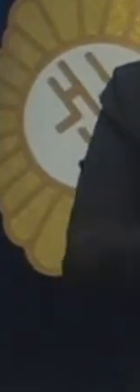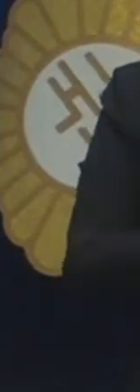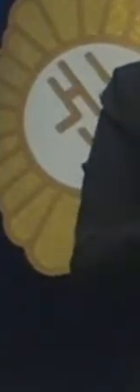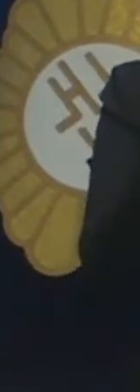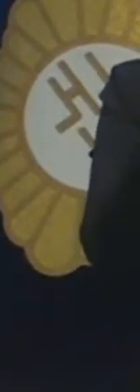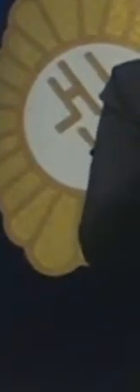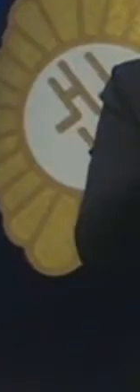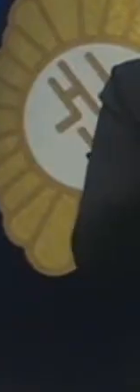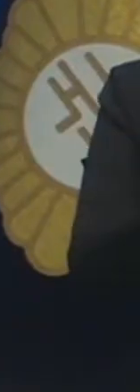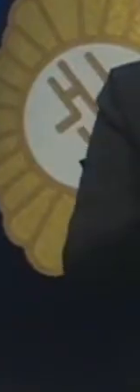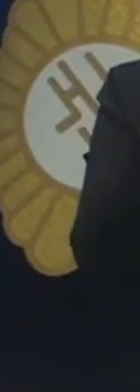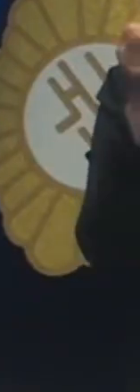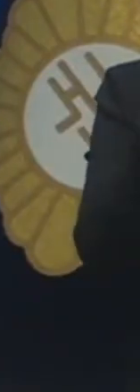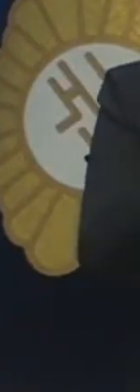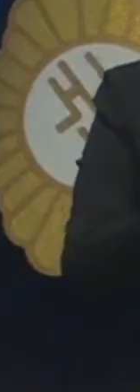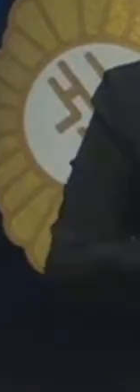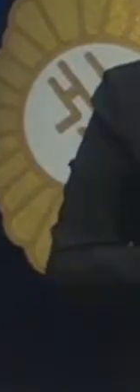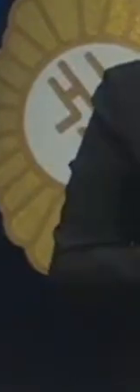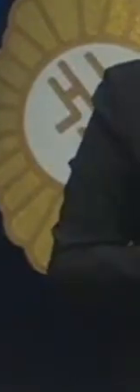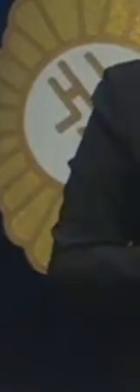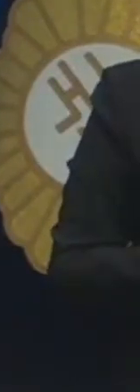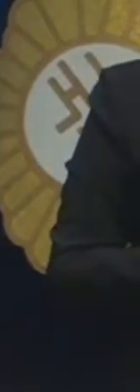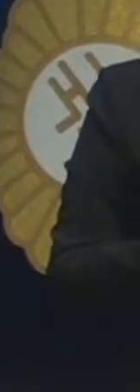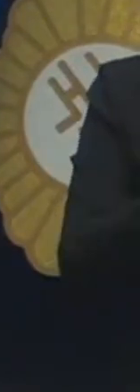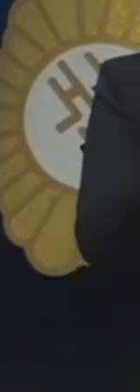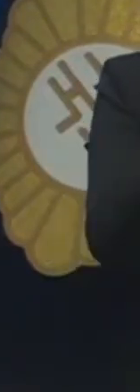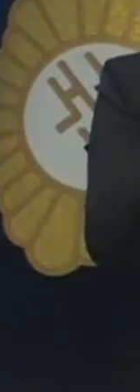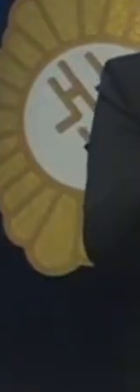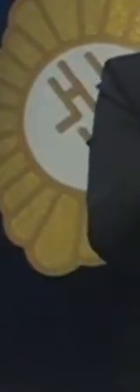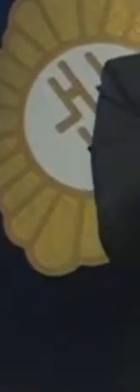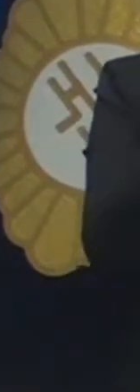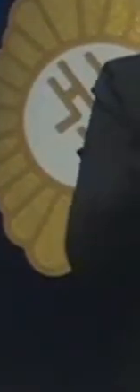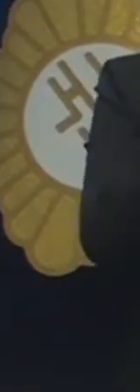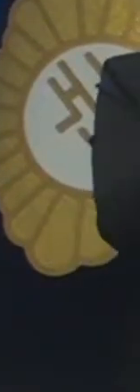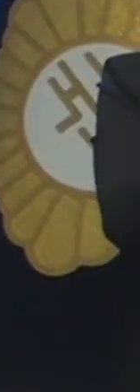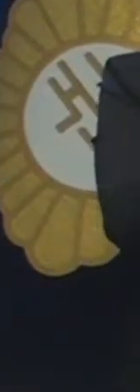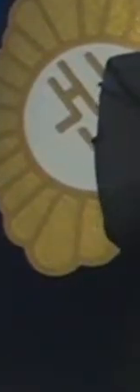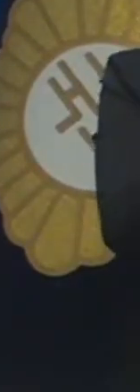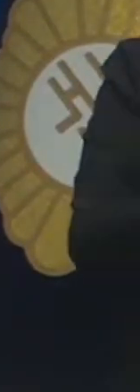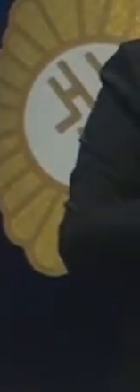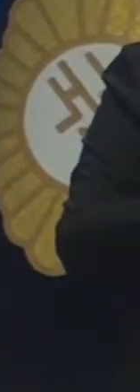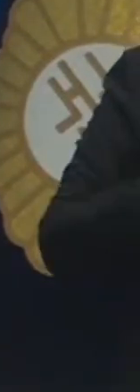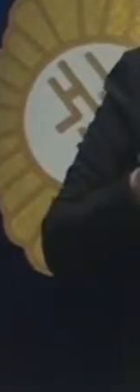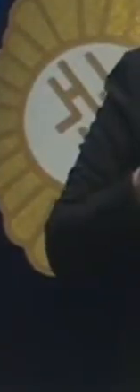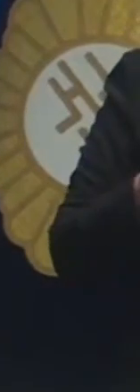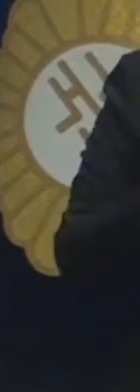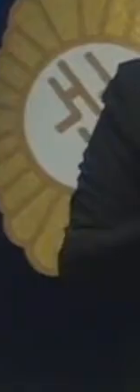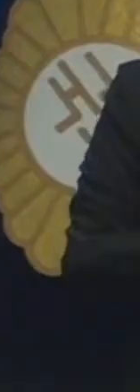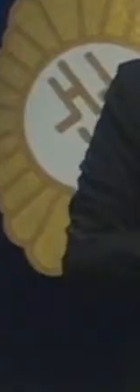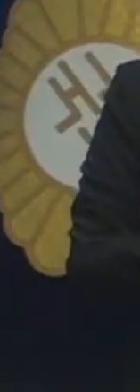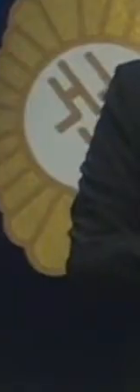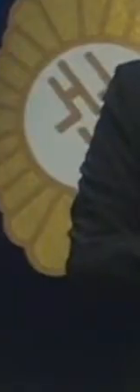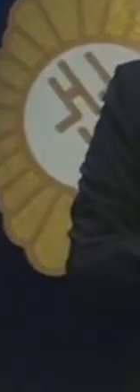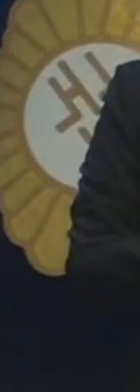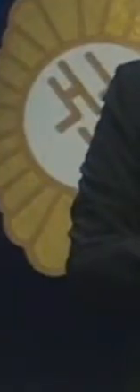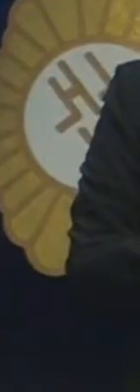번째로 또 하나가 아니 기업 회생 신청 하기 직전에